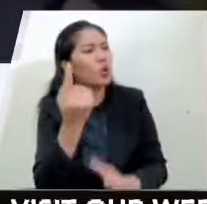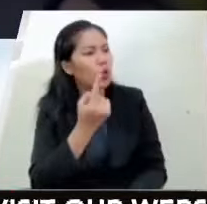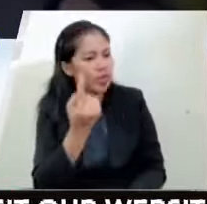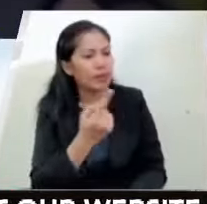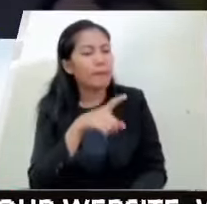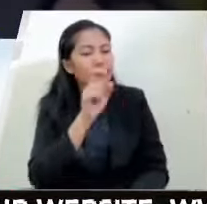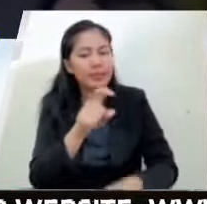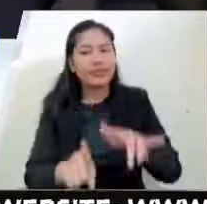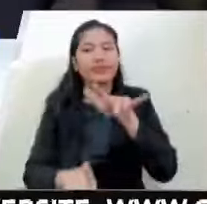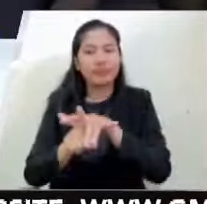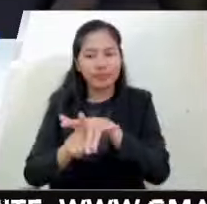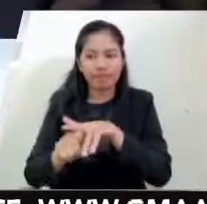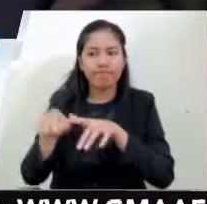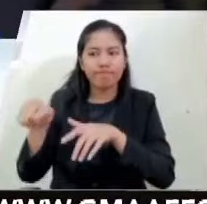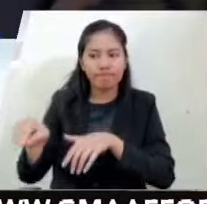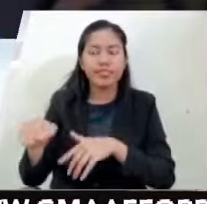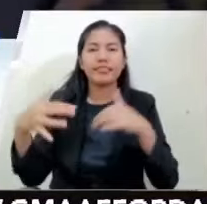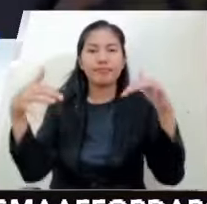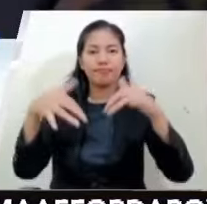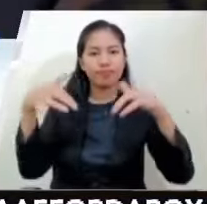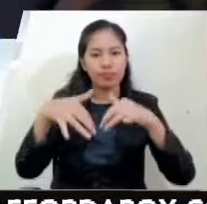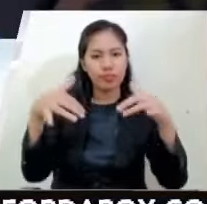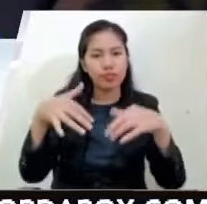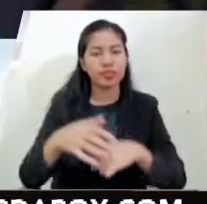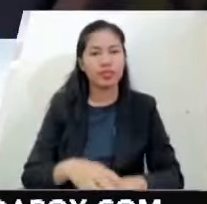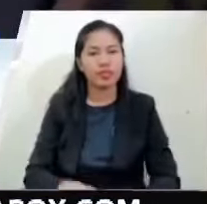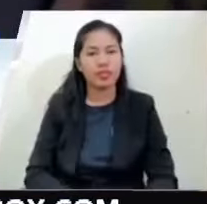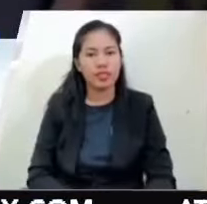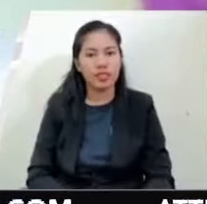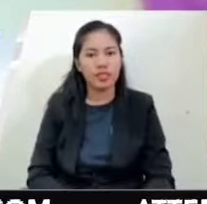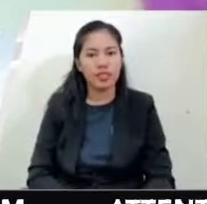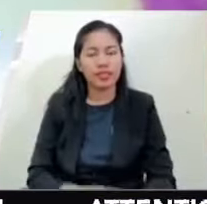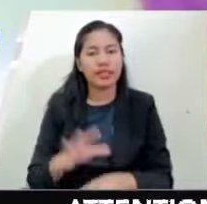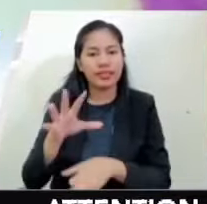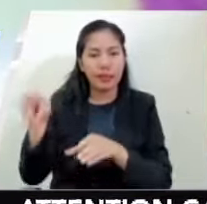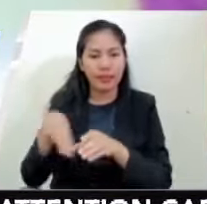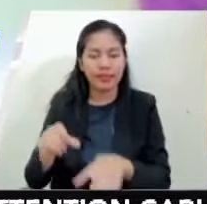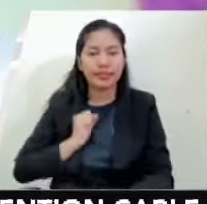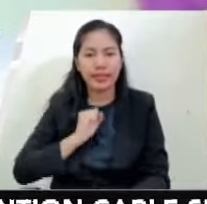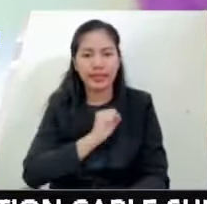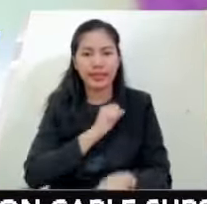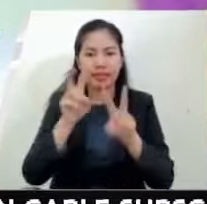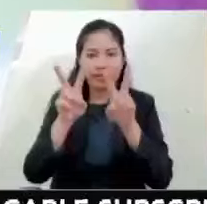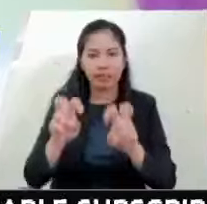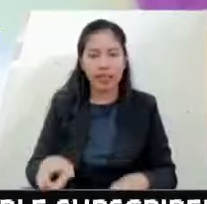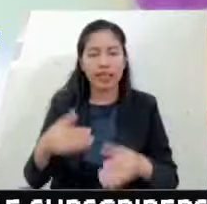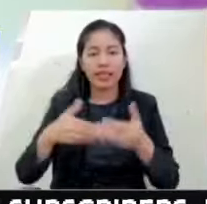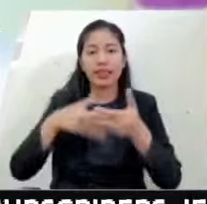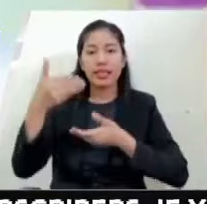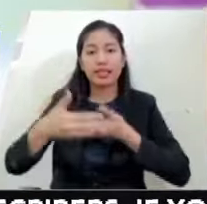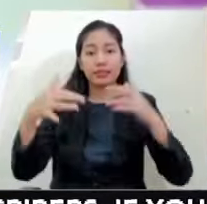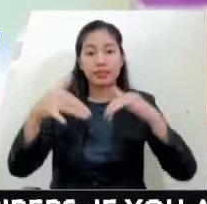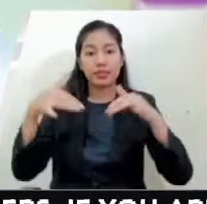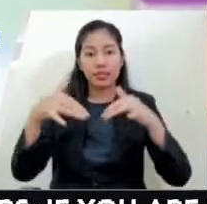na proseso kasama ang proseso ng Senate investigation Our next hearing is on March 5